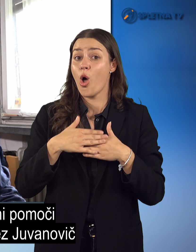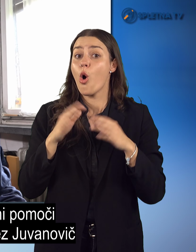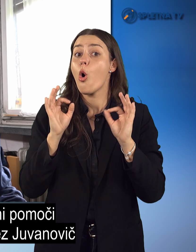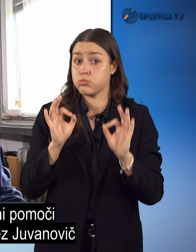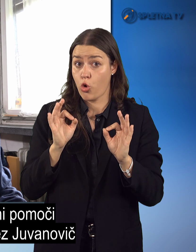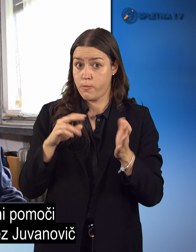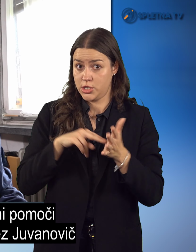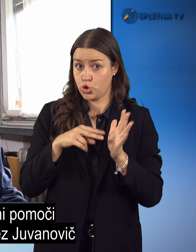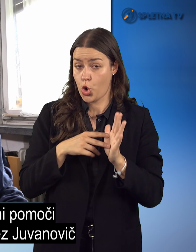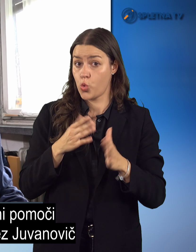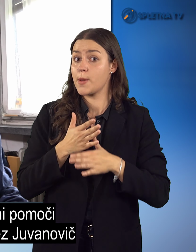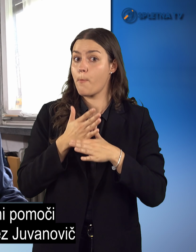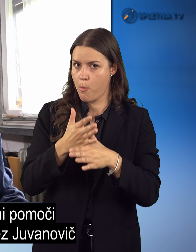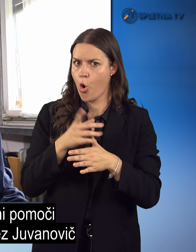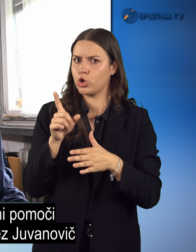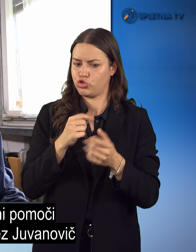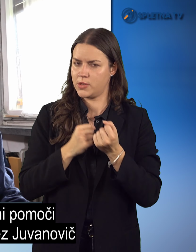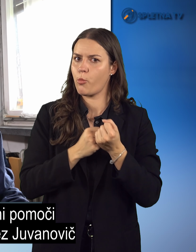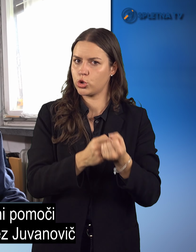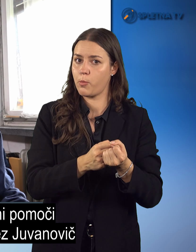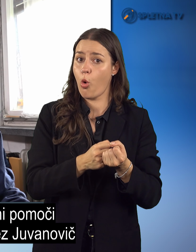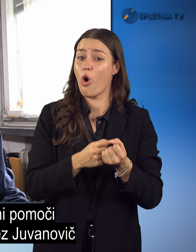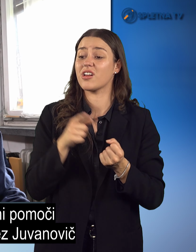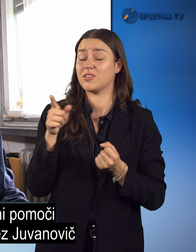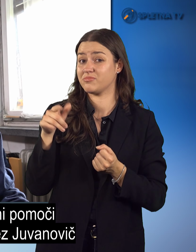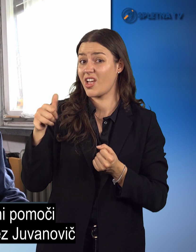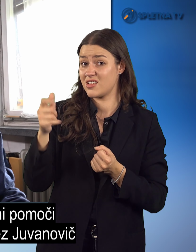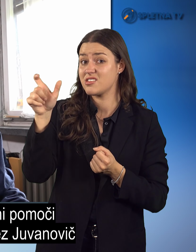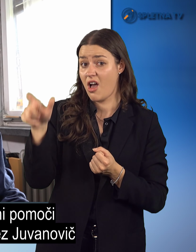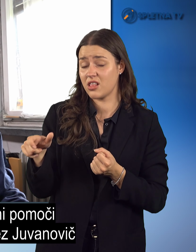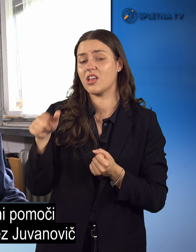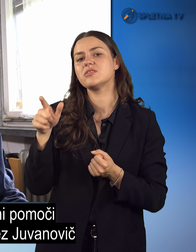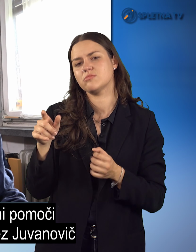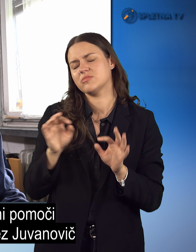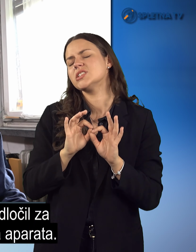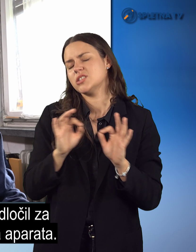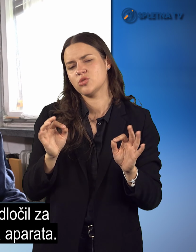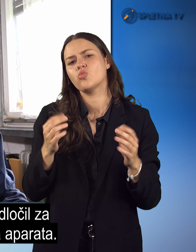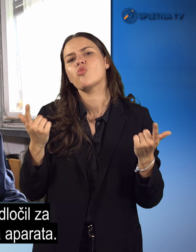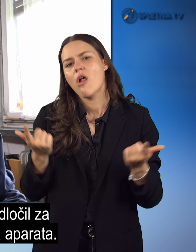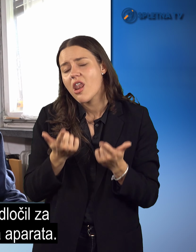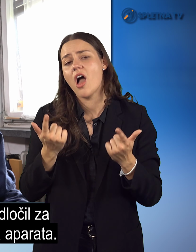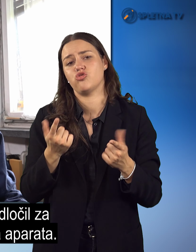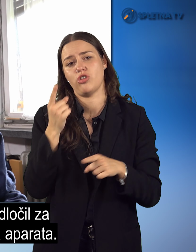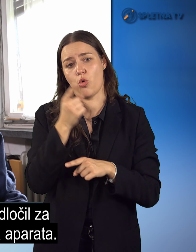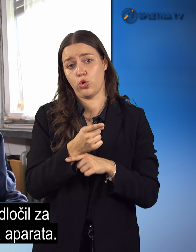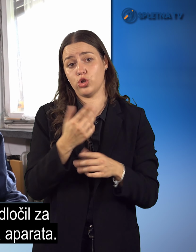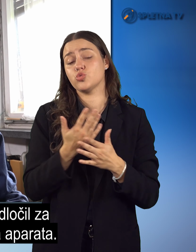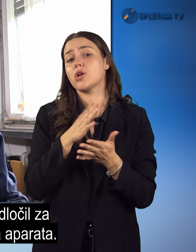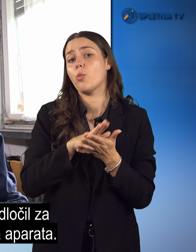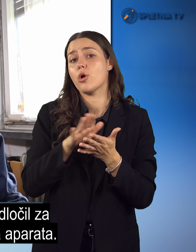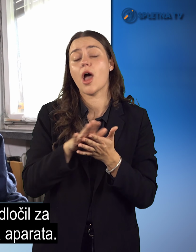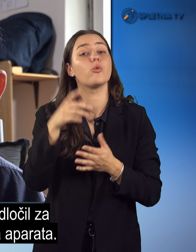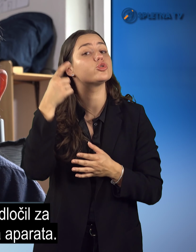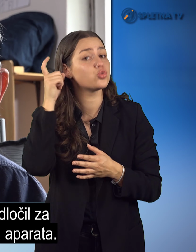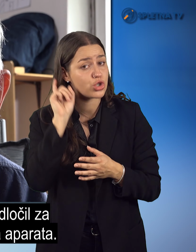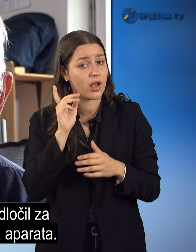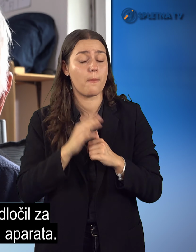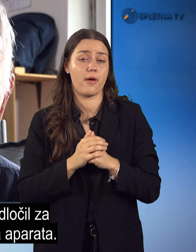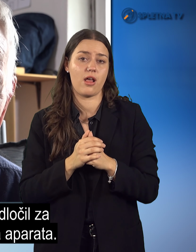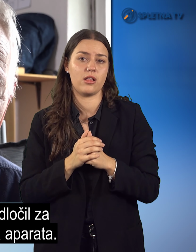Ob dobri strokovni pomoči in podpori bi se Janez Jovanovič zagotovo lažje odločil za uporabo slušnega